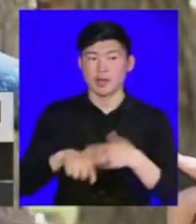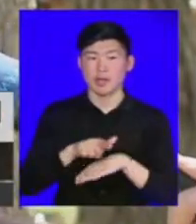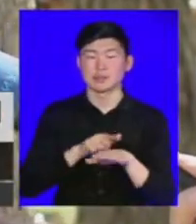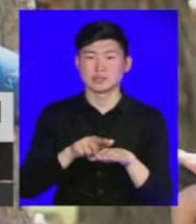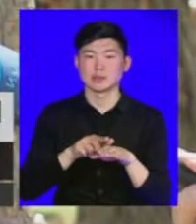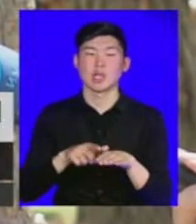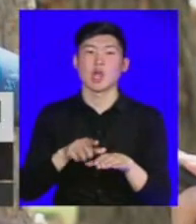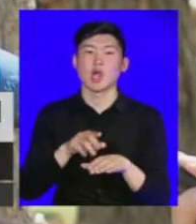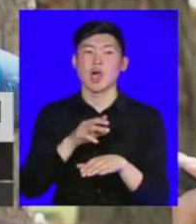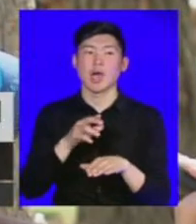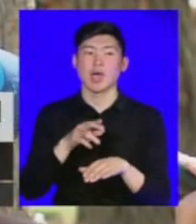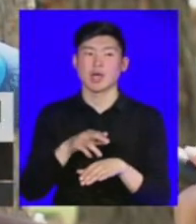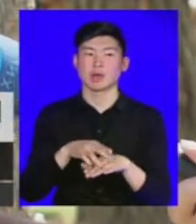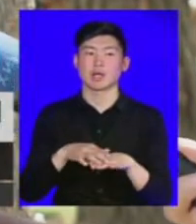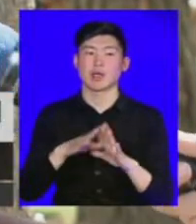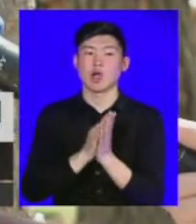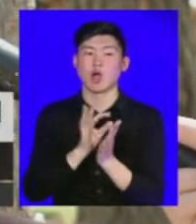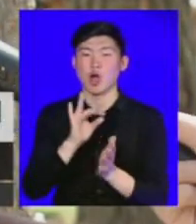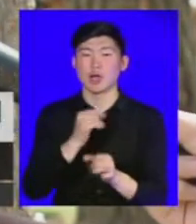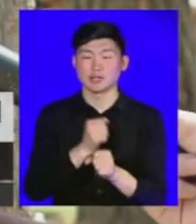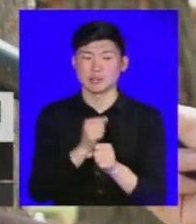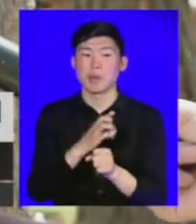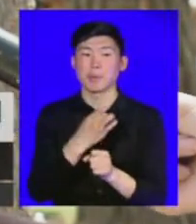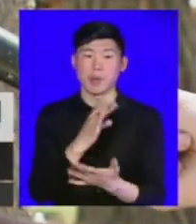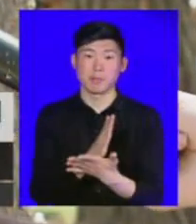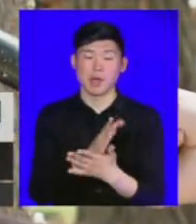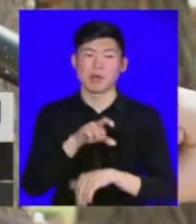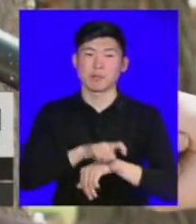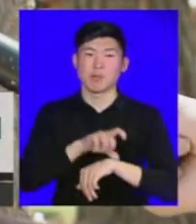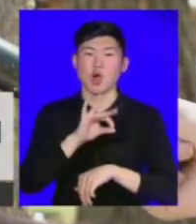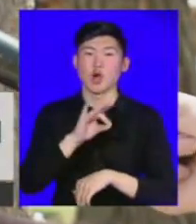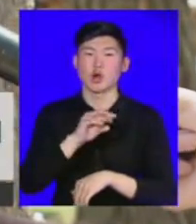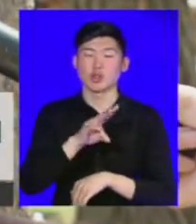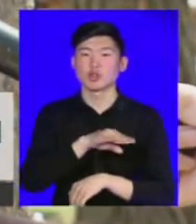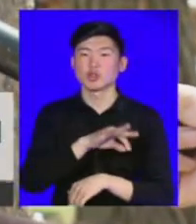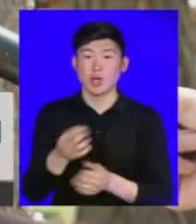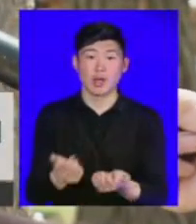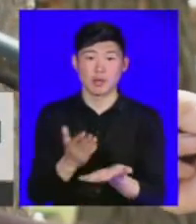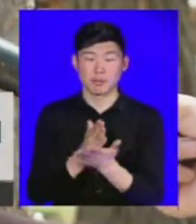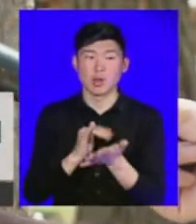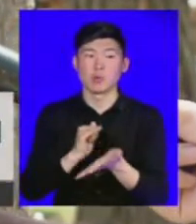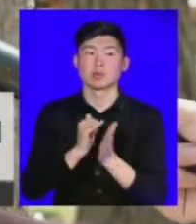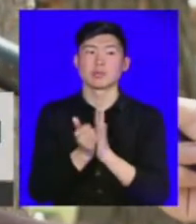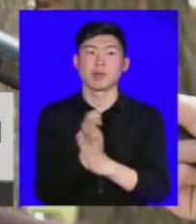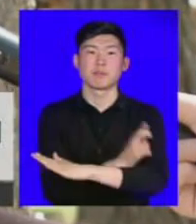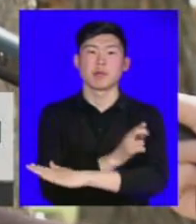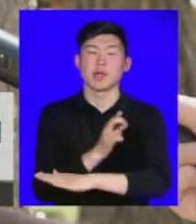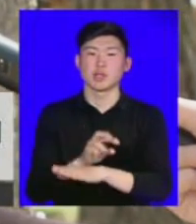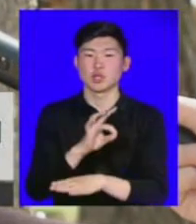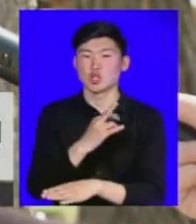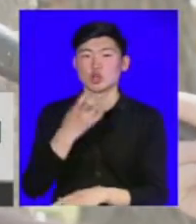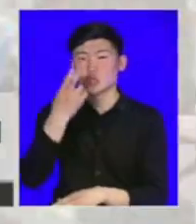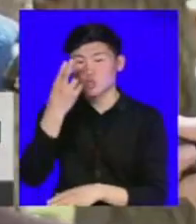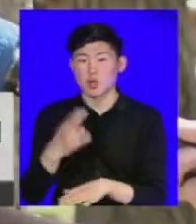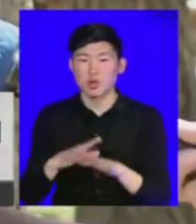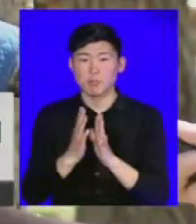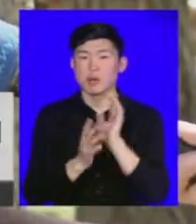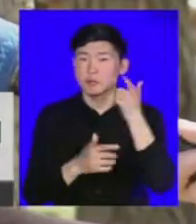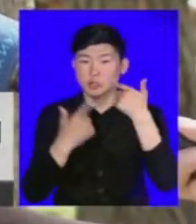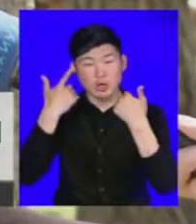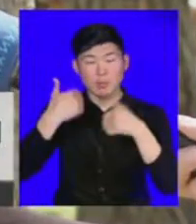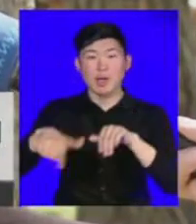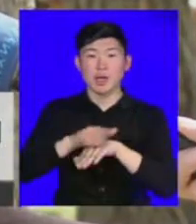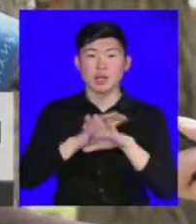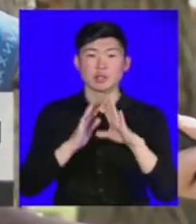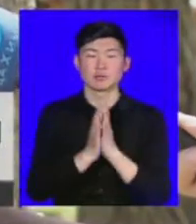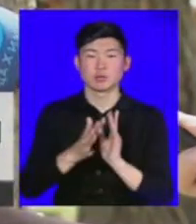байна. За нэрчлэлтүүдийн орондоо гарсан байна. Манайх бол ялангуяа байгалийн нөөц бодлого зохицуулалтын газар, хүрээлэн буй орчин